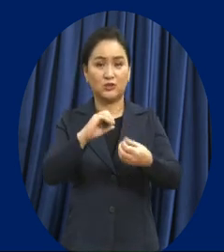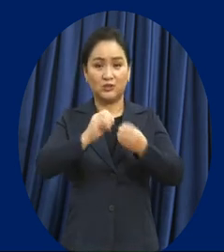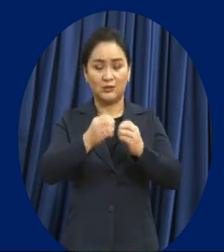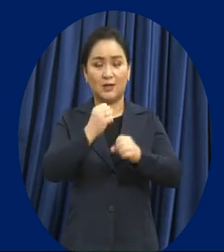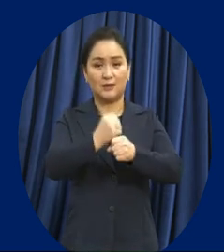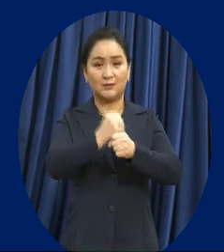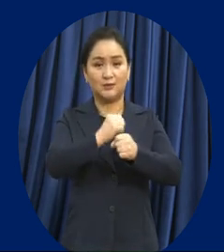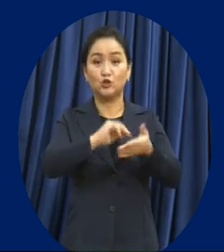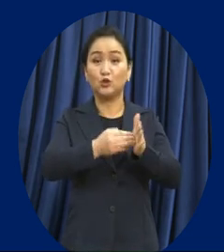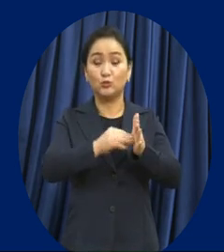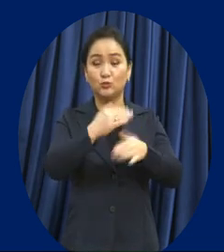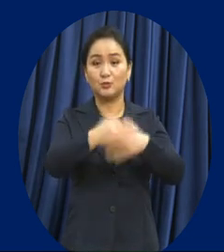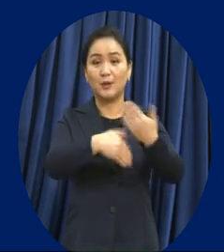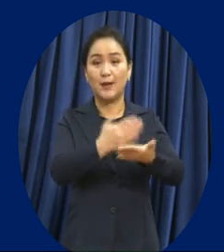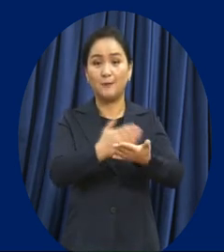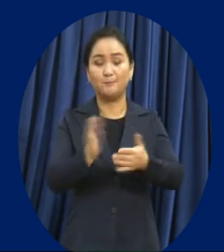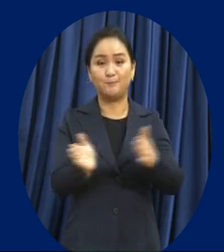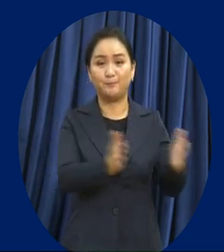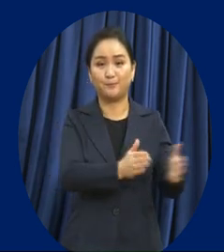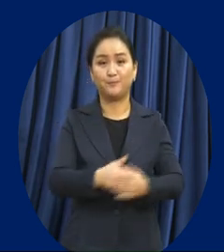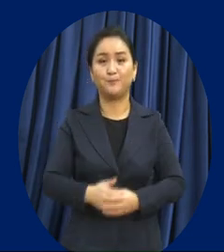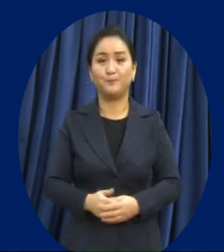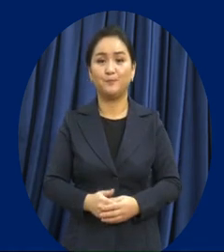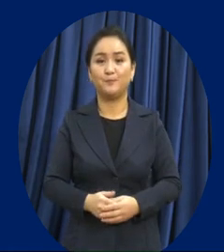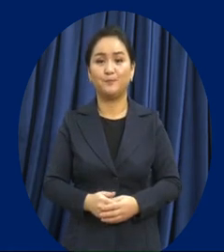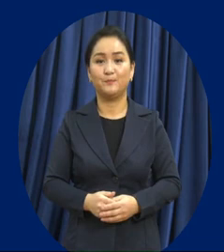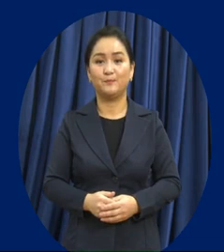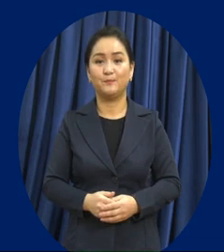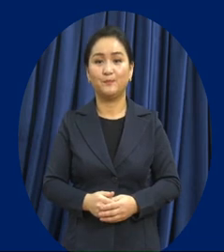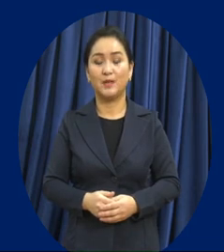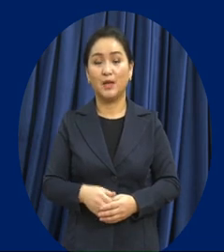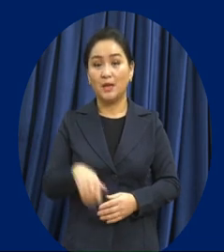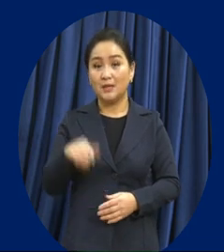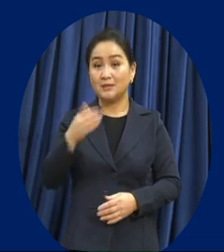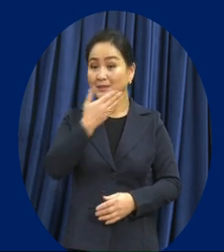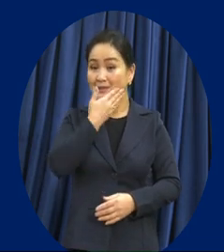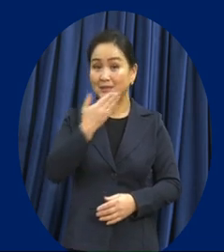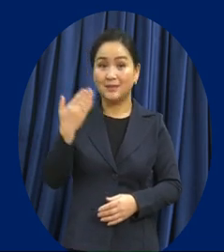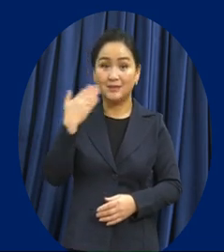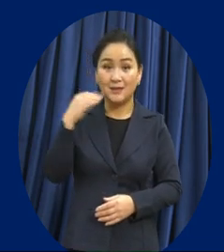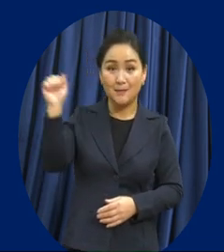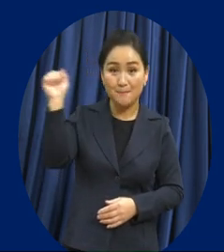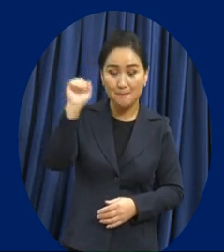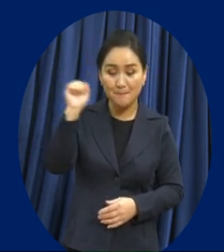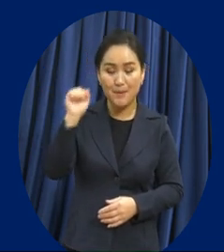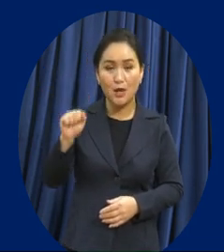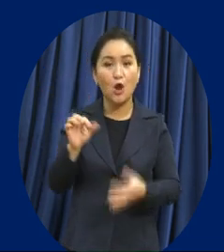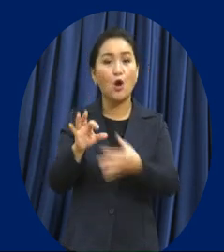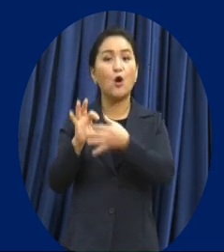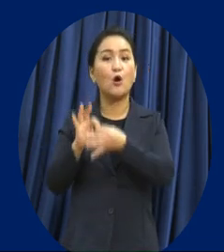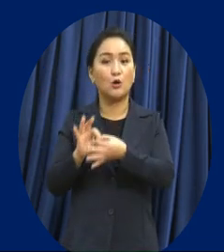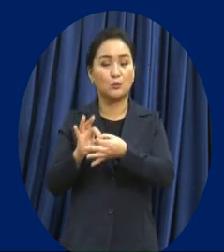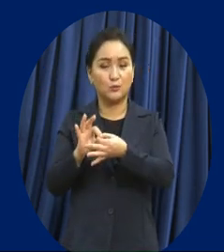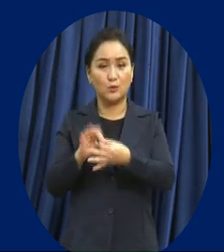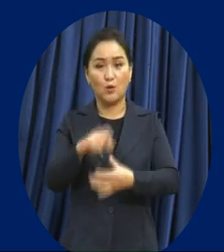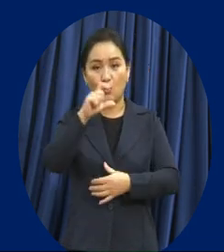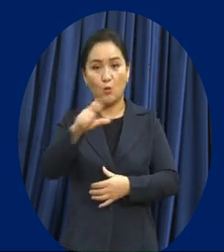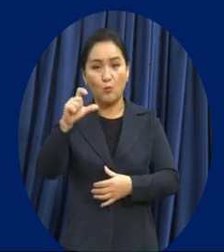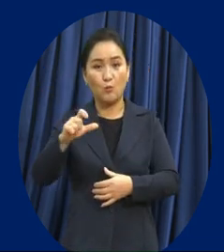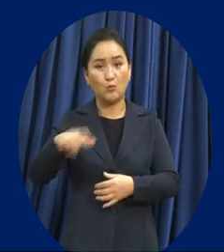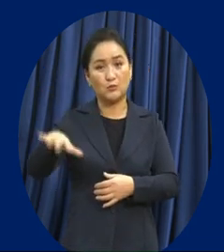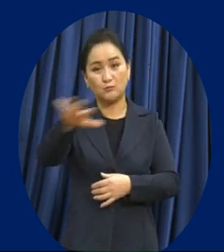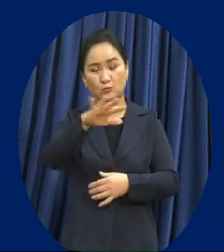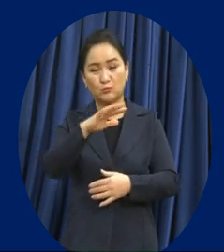байна. За, ерөнхийдөө бид нар цагаан сар, сар шинийн баяртай холбогдуулан хүмүүсийн одоо